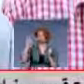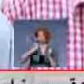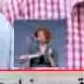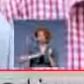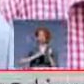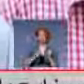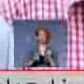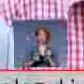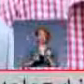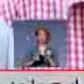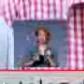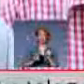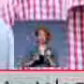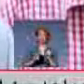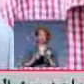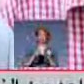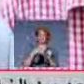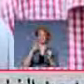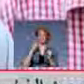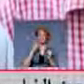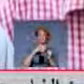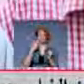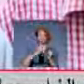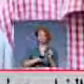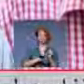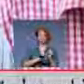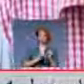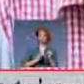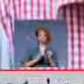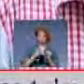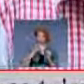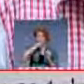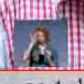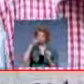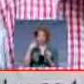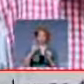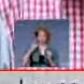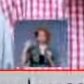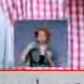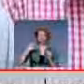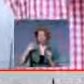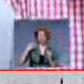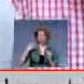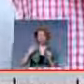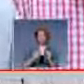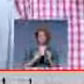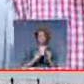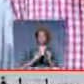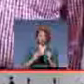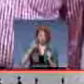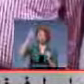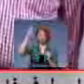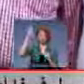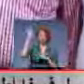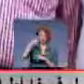في الارض، هو عايز يطفشني من الدنيا اللي انا فيها. فالحل زي ما قال فضيله الدكتور عمرو، ان الله عز وجل امرنا ان احنا